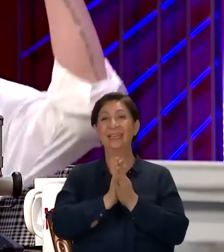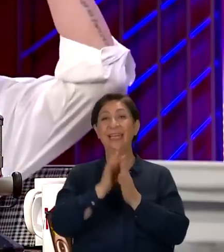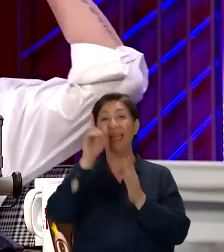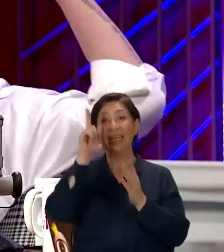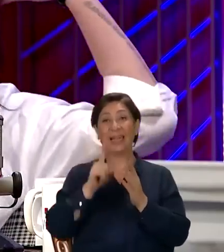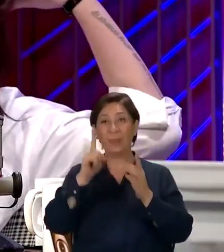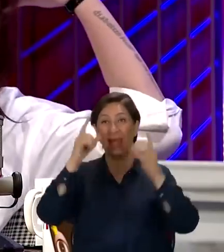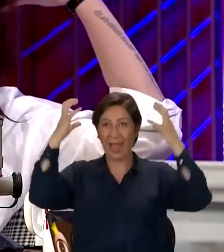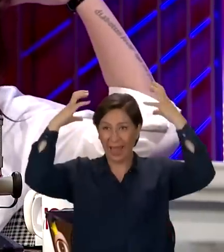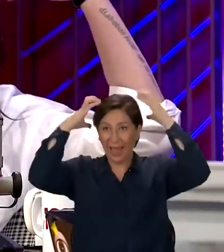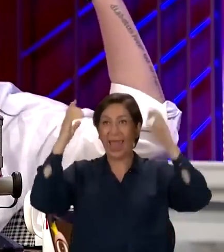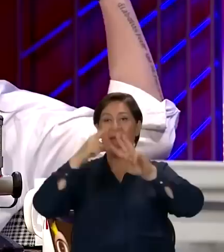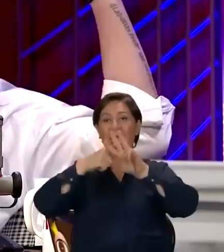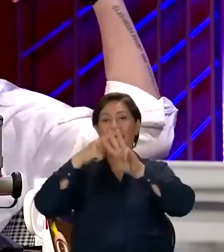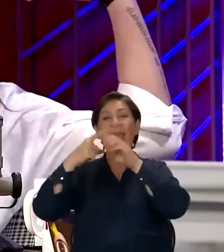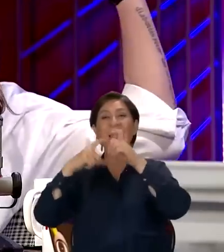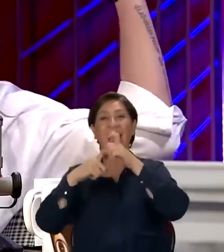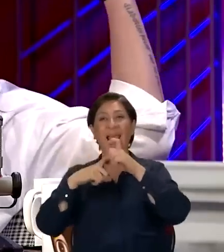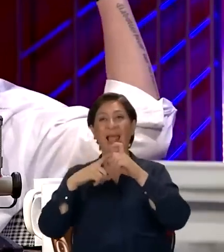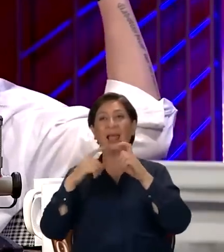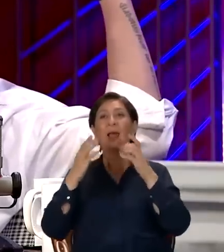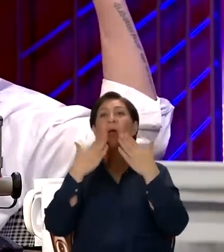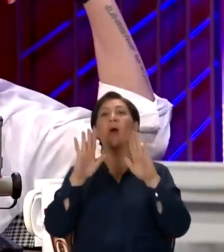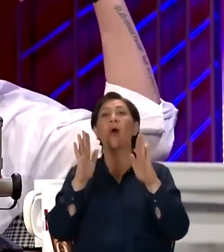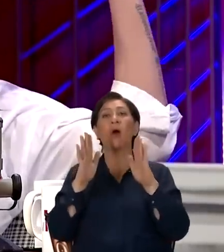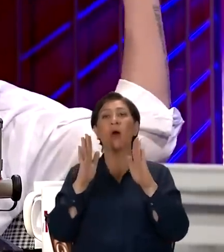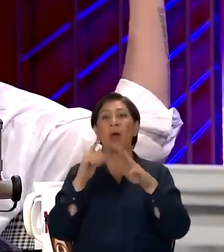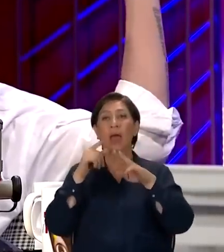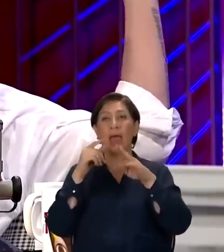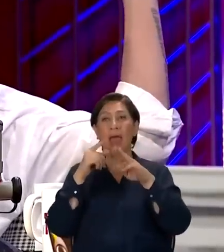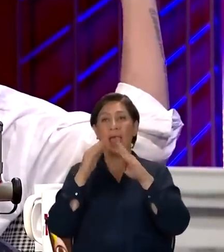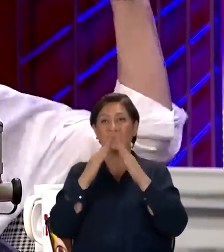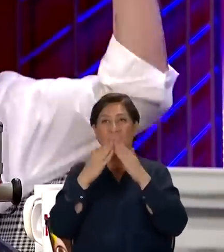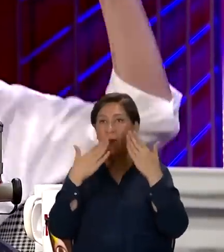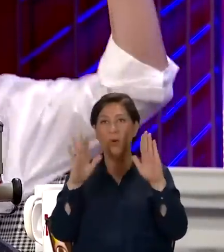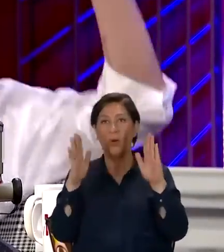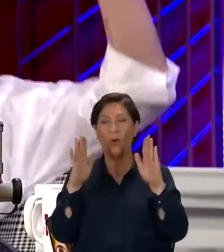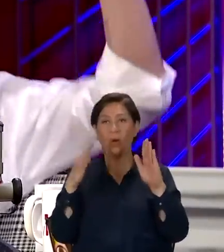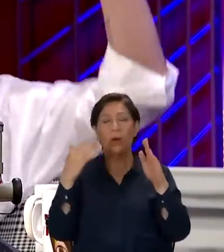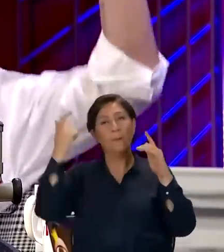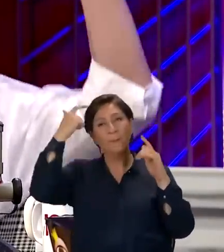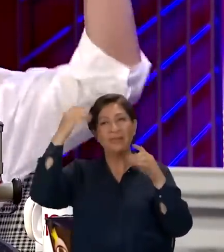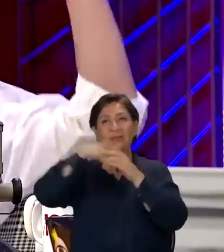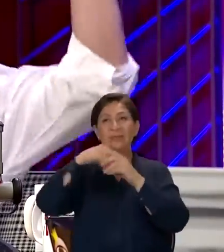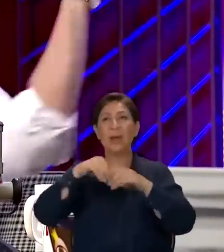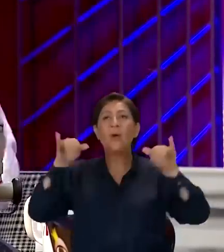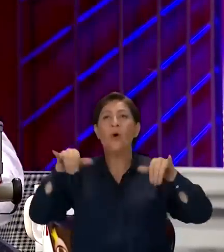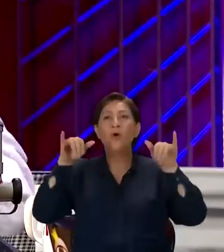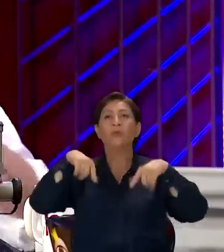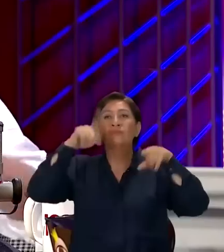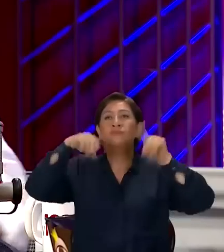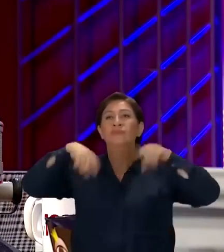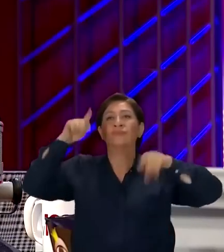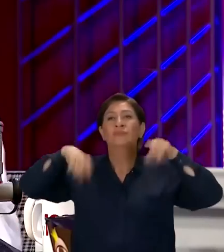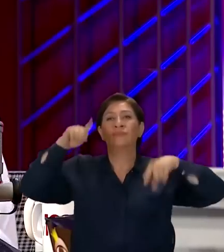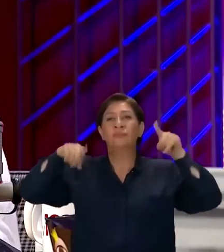İlk önce bir EEG çekildi. Evde yok. EEG evde yok. Horon tepiyor beyin dalgalarım. Yani böyle bir şey